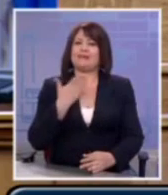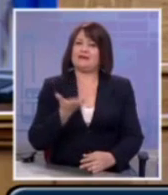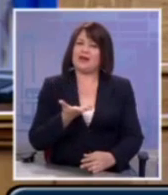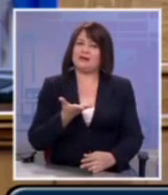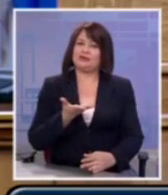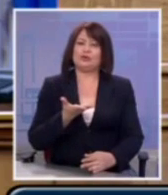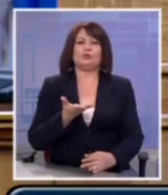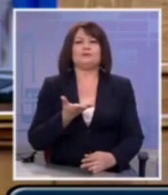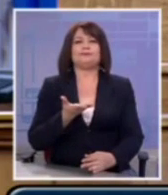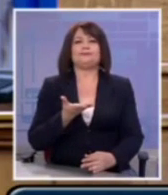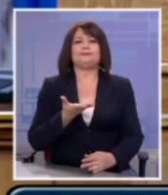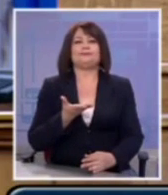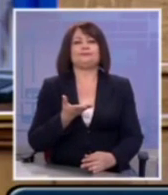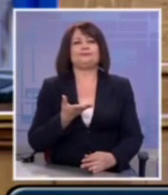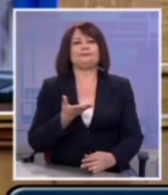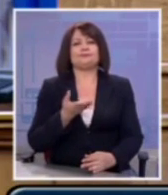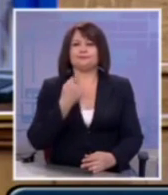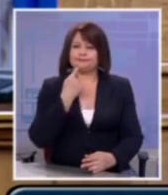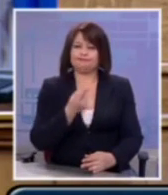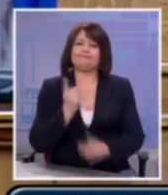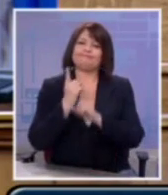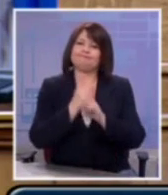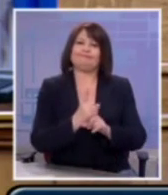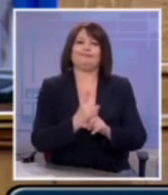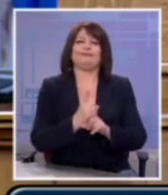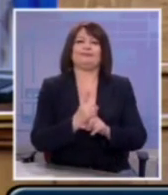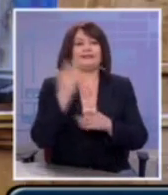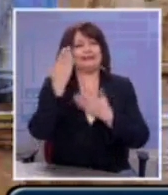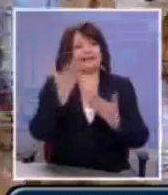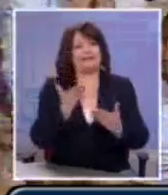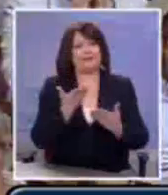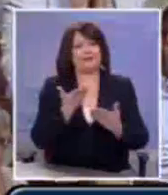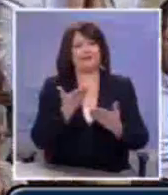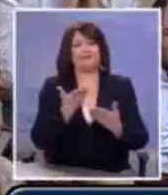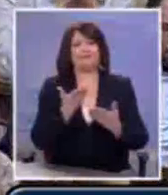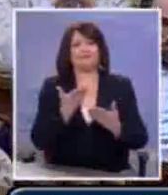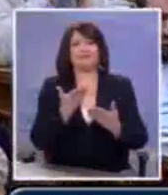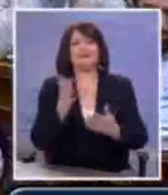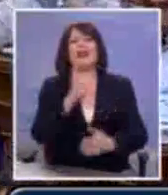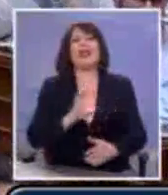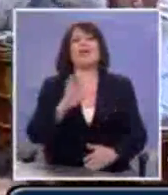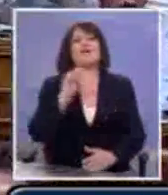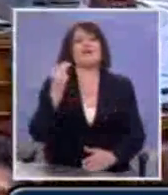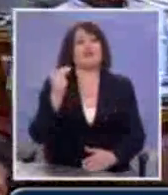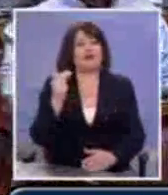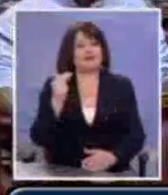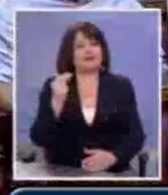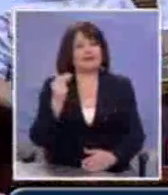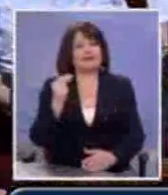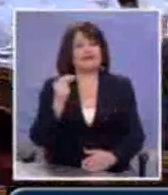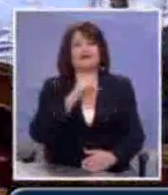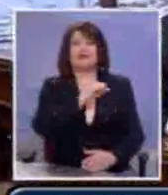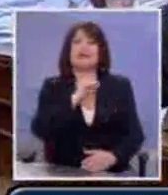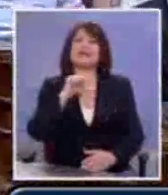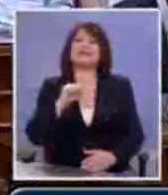ευχαριστήσω και να αποδώσω ιδιαίτερη τιμή στην Ευρωβουλευτή την κυρία